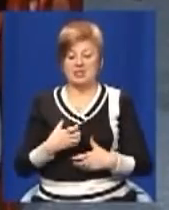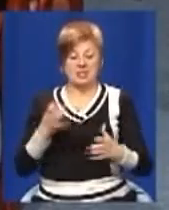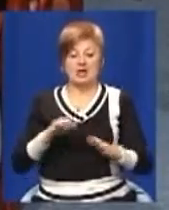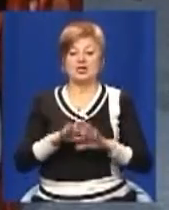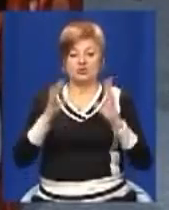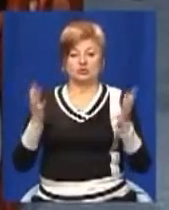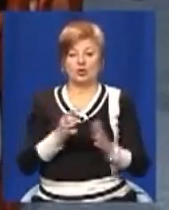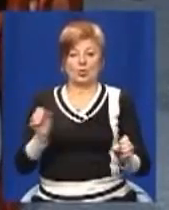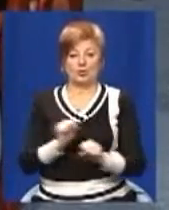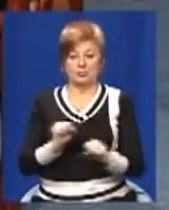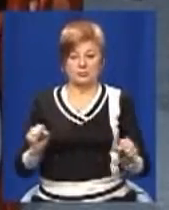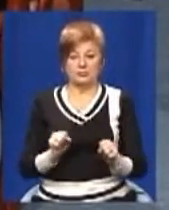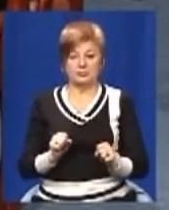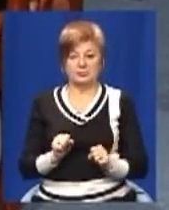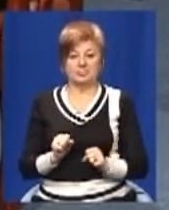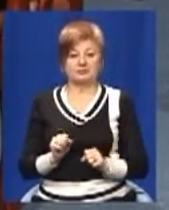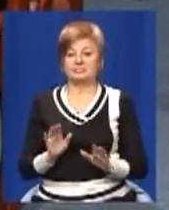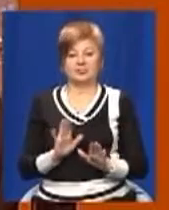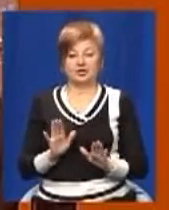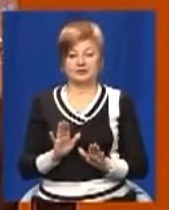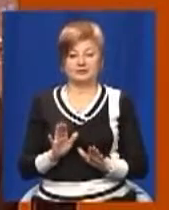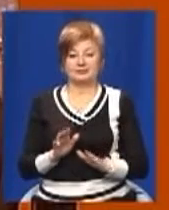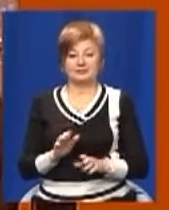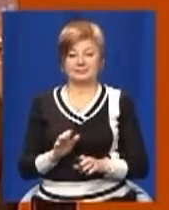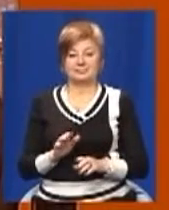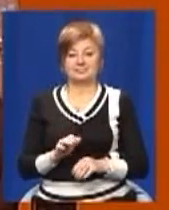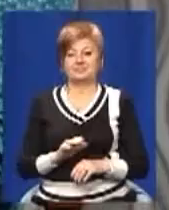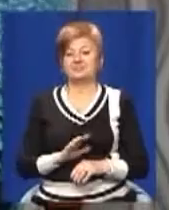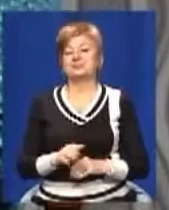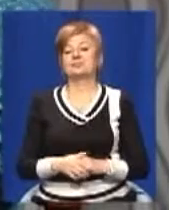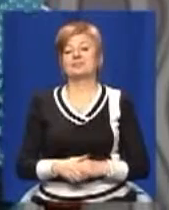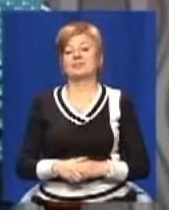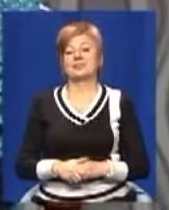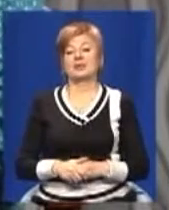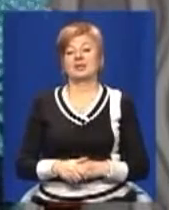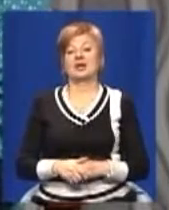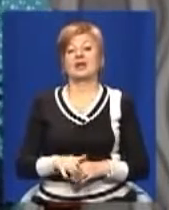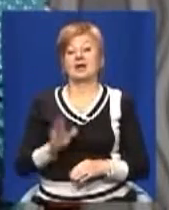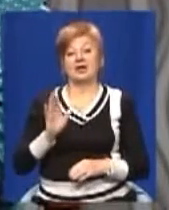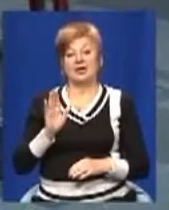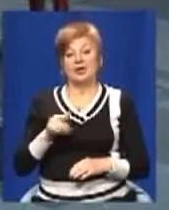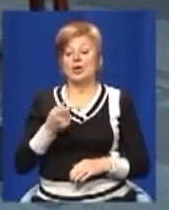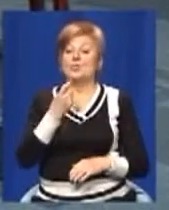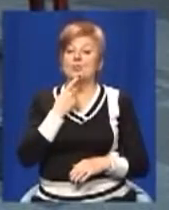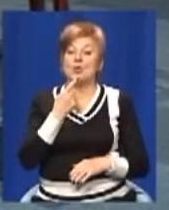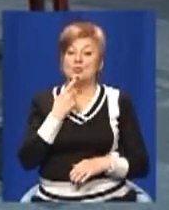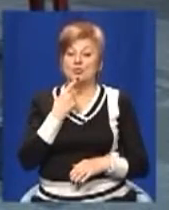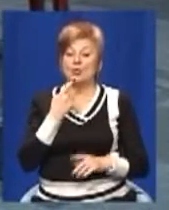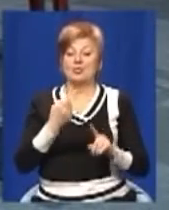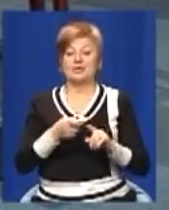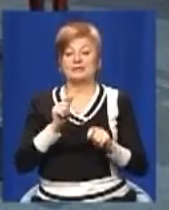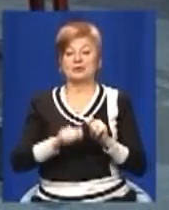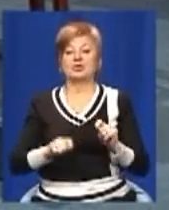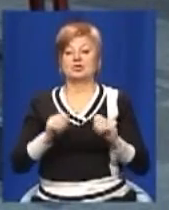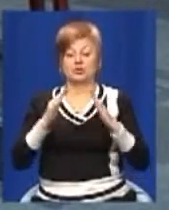кулька раптом там вибухне у твоїх руках? Ні. Добре, ну тоді спробуєш цей, власне,